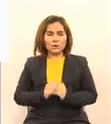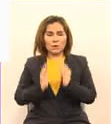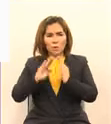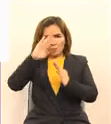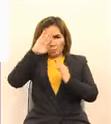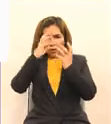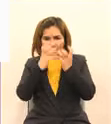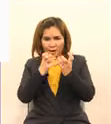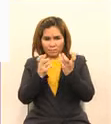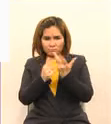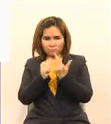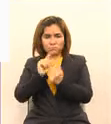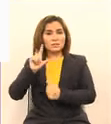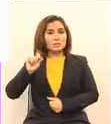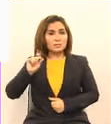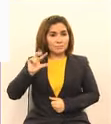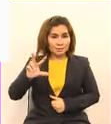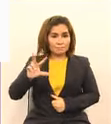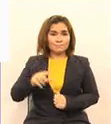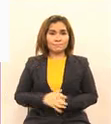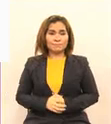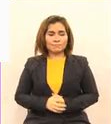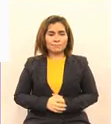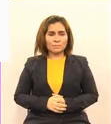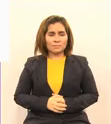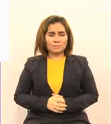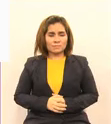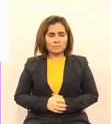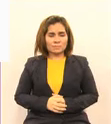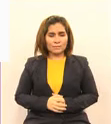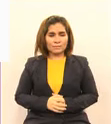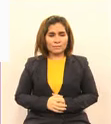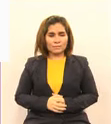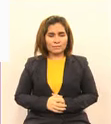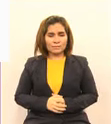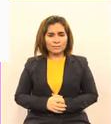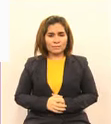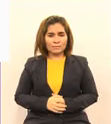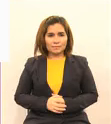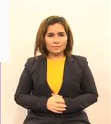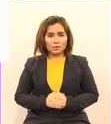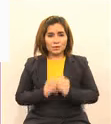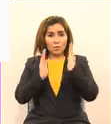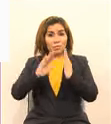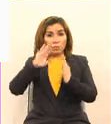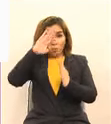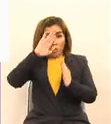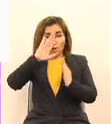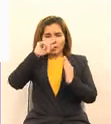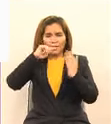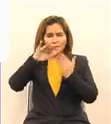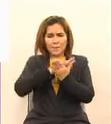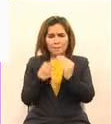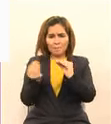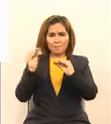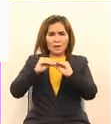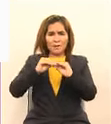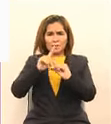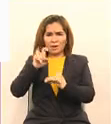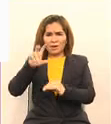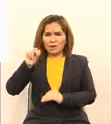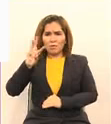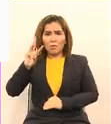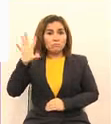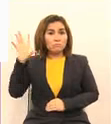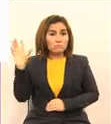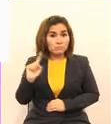หนัก23รายนะครับถามว่าผู้ป่วยของเราเนี่ยนะครับที่เพิ่มขึ้นมา136รายเพิ่มขึ้นตรงไหนบ้